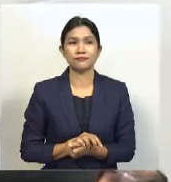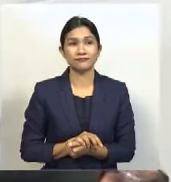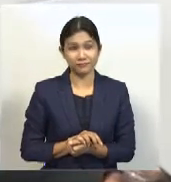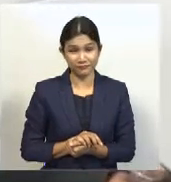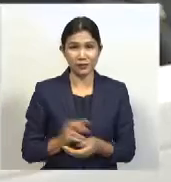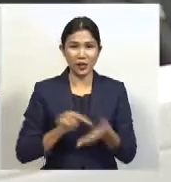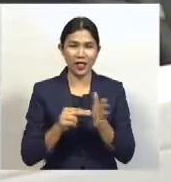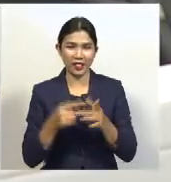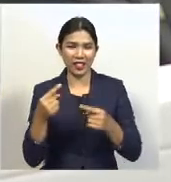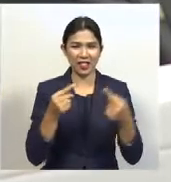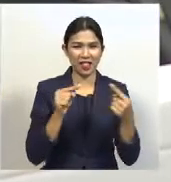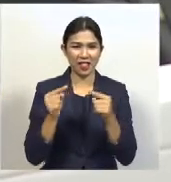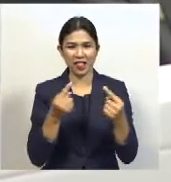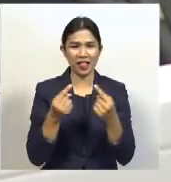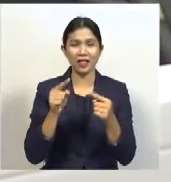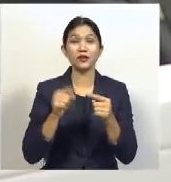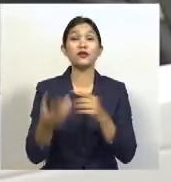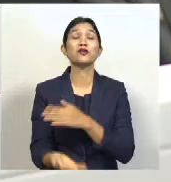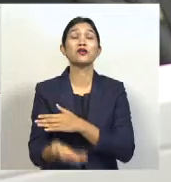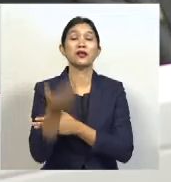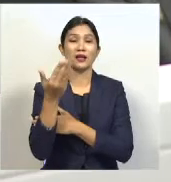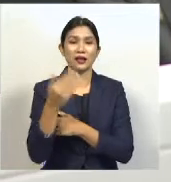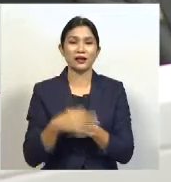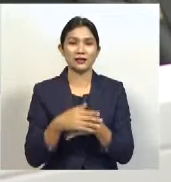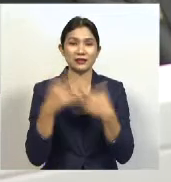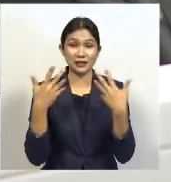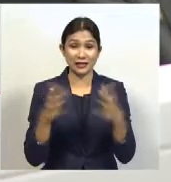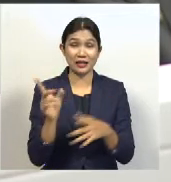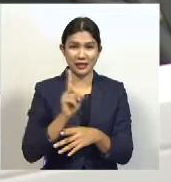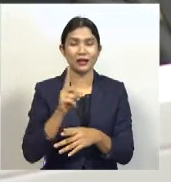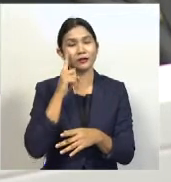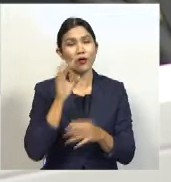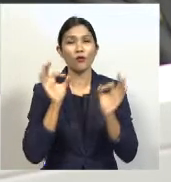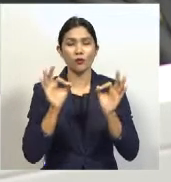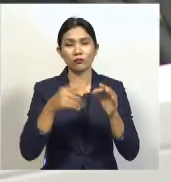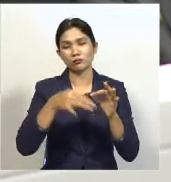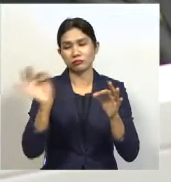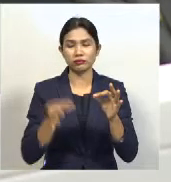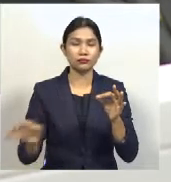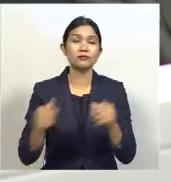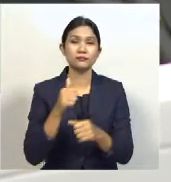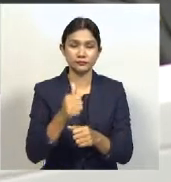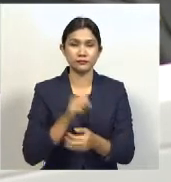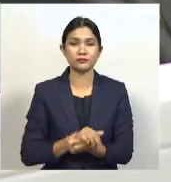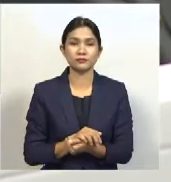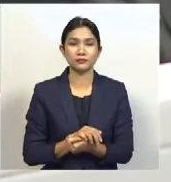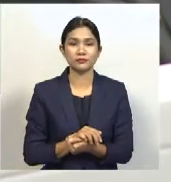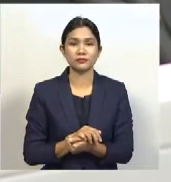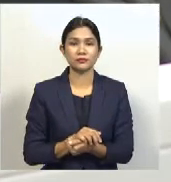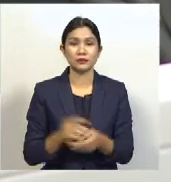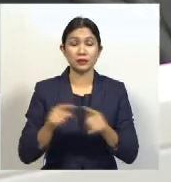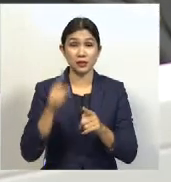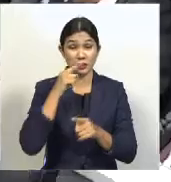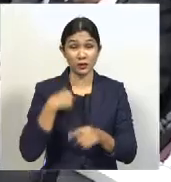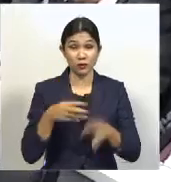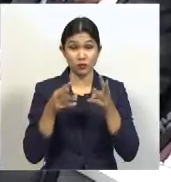ก็เป็นการเชื้อเฉือนเล็กน้อยนะครับเหตุการณ์นี้เกิดขึ้นตอนเช้าแล้วก็หลังจากนั้นก็เป็นไปด้วยดีนะครับสำหรับการอภิปรายผู้ชมครับทีนี้มาต